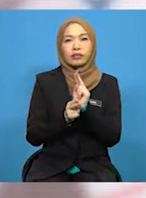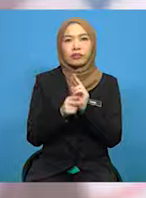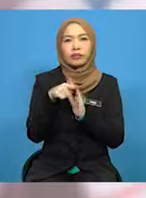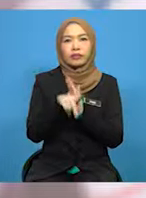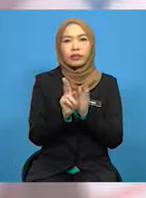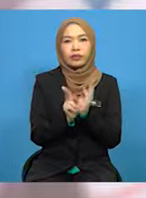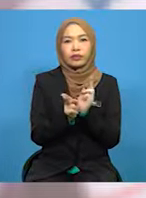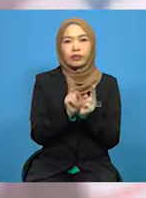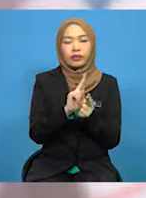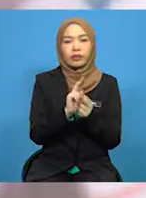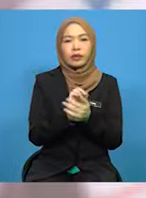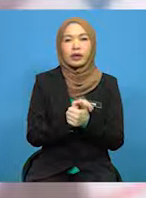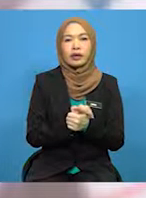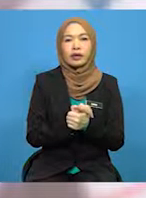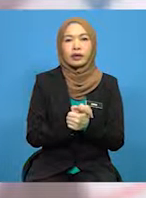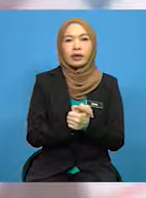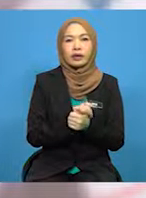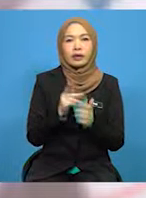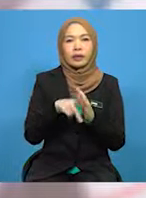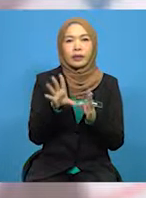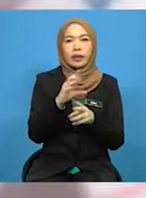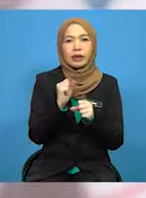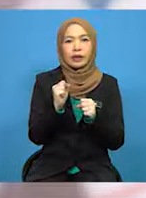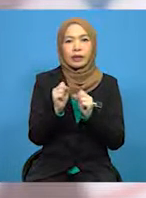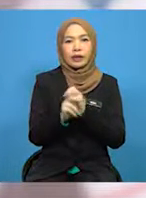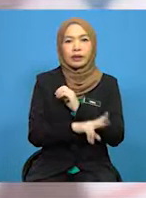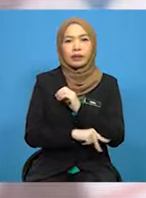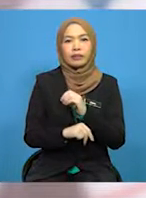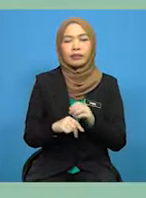dikira dalam perhitungan pendapatan negara.